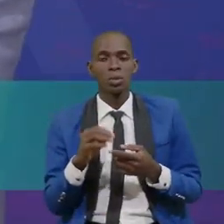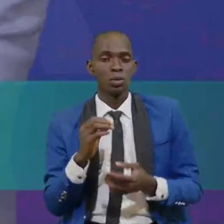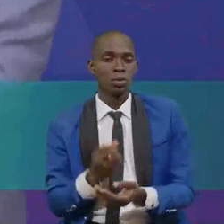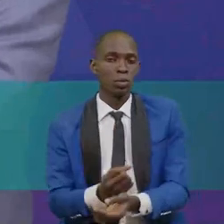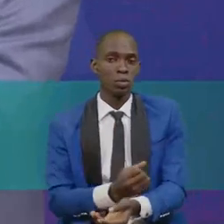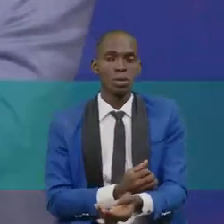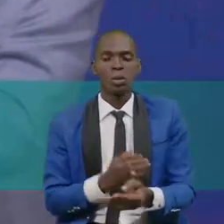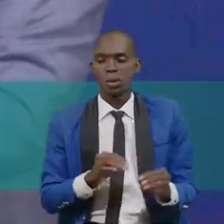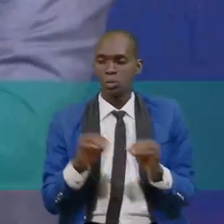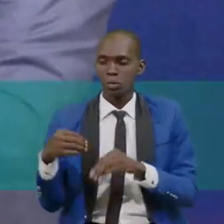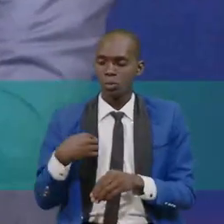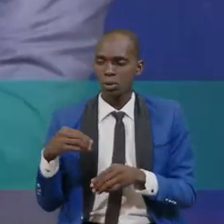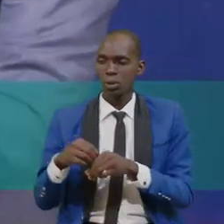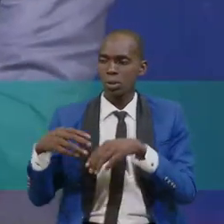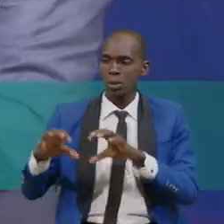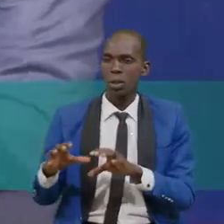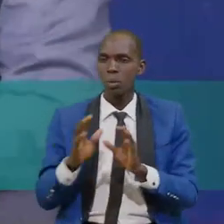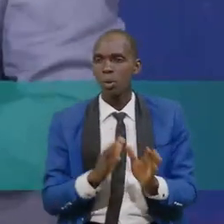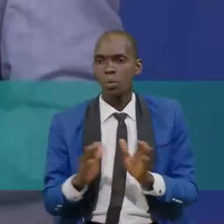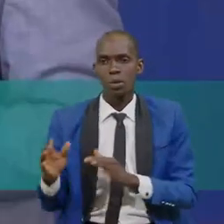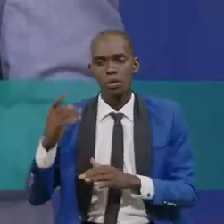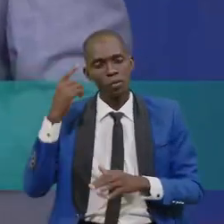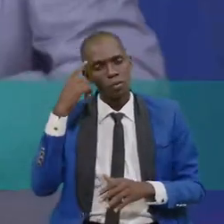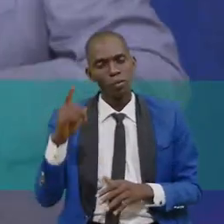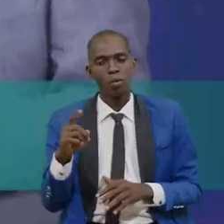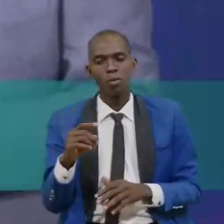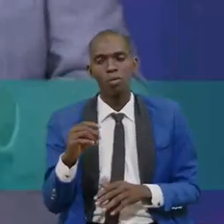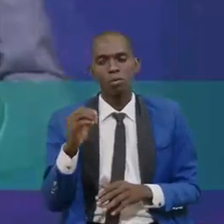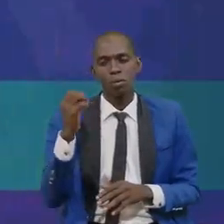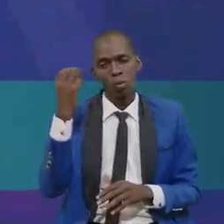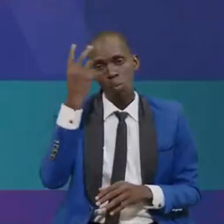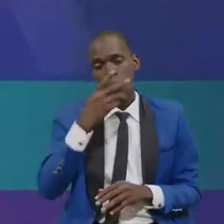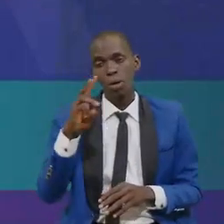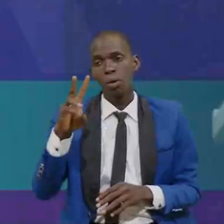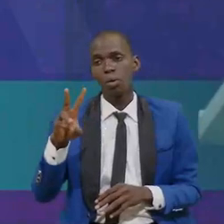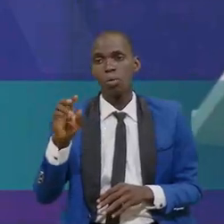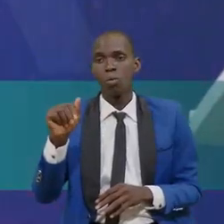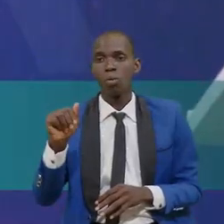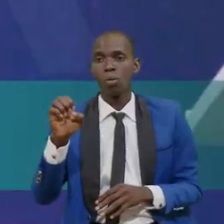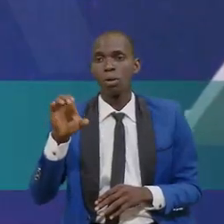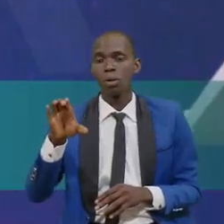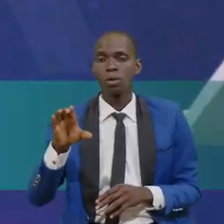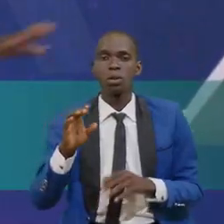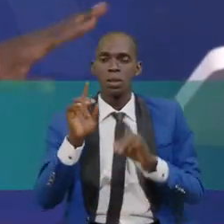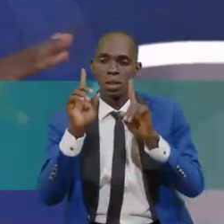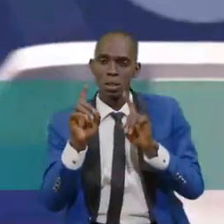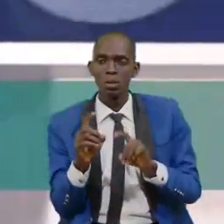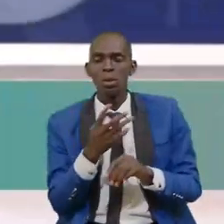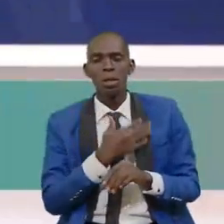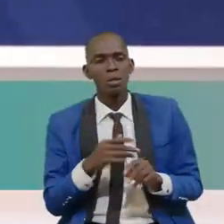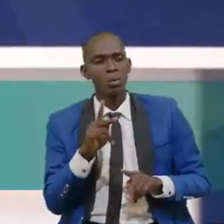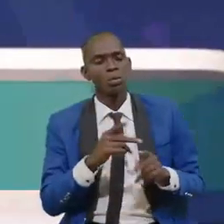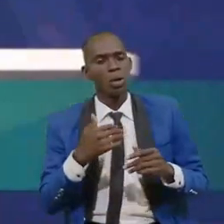m'a mis dans la classe pour me préparer pour le bac. Et ils ont une attente à mon